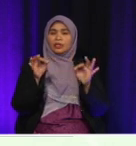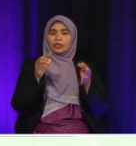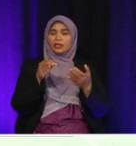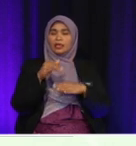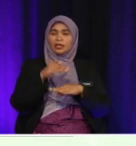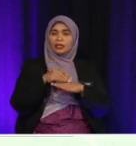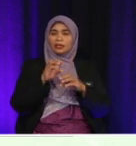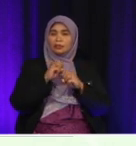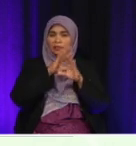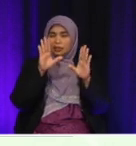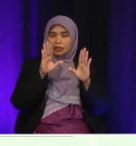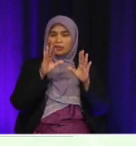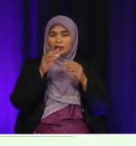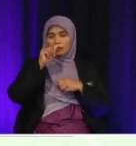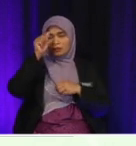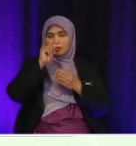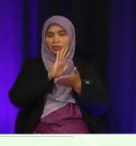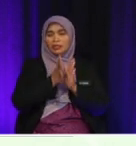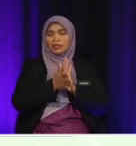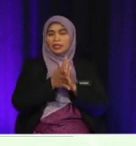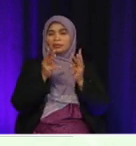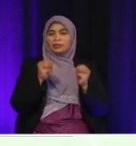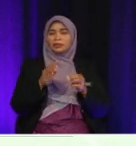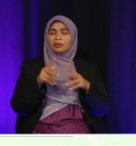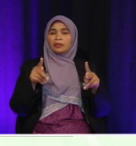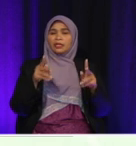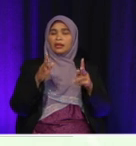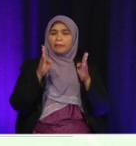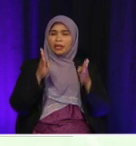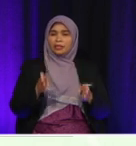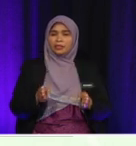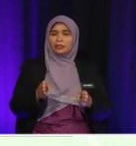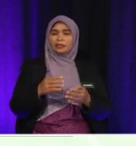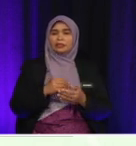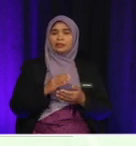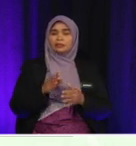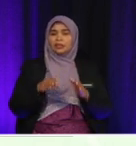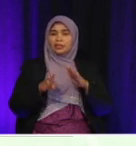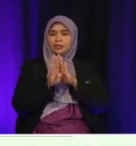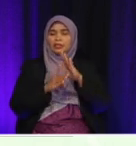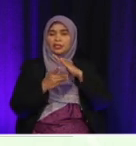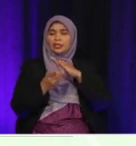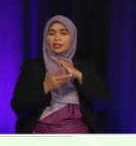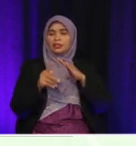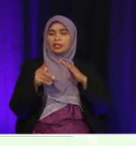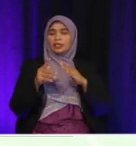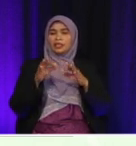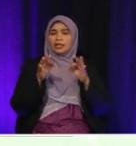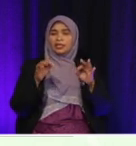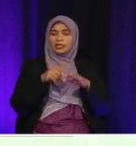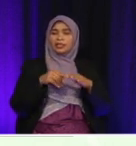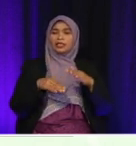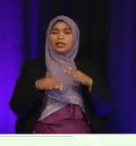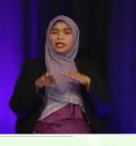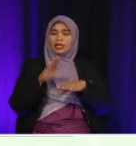menjelaskan bahawa Allah menjadikan manusia pelbagai bangsa dan kaum berdasarkan ayat di atas Nyatakan hukum tajwid